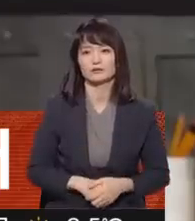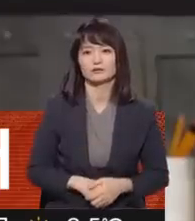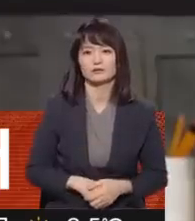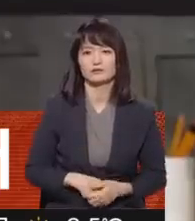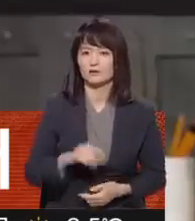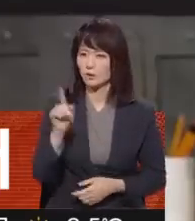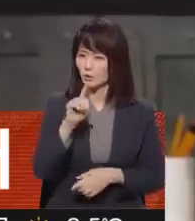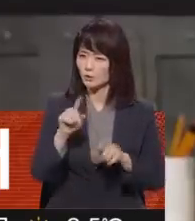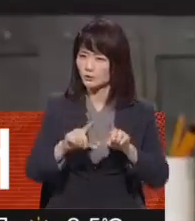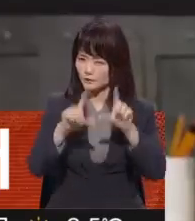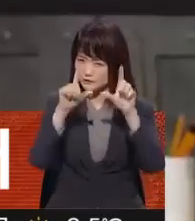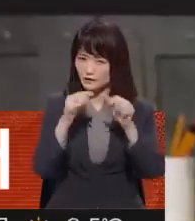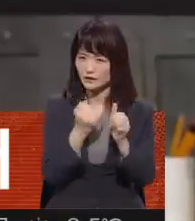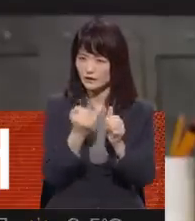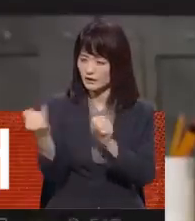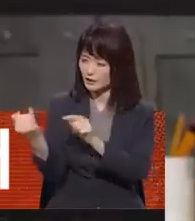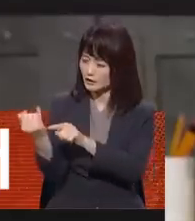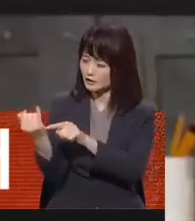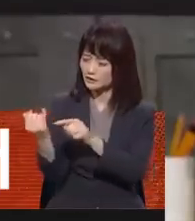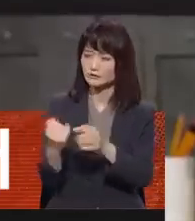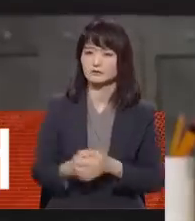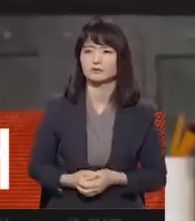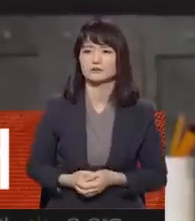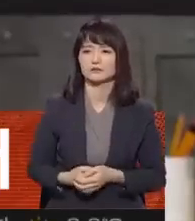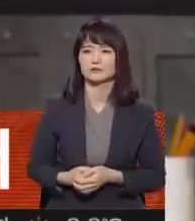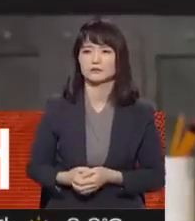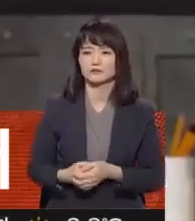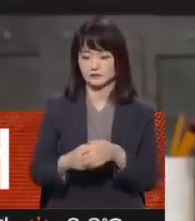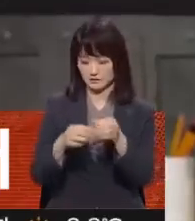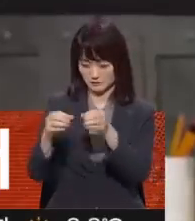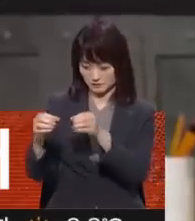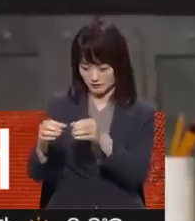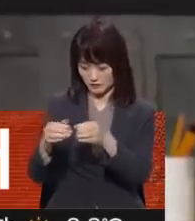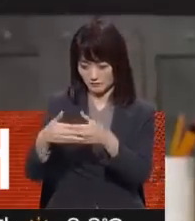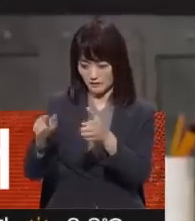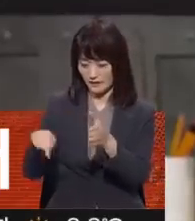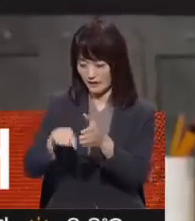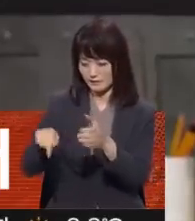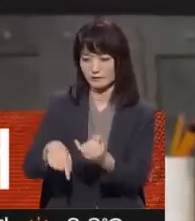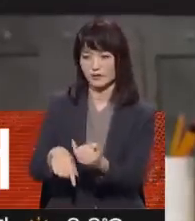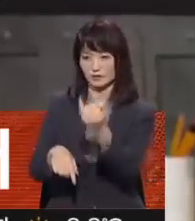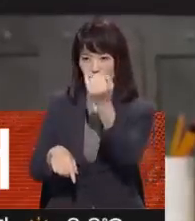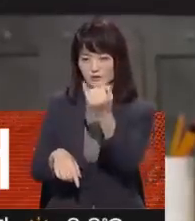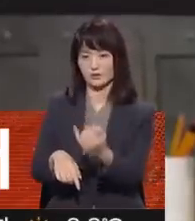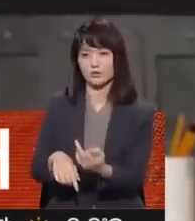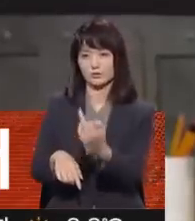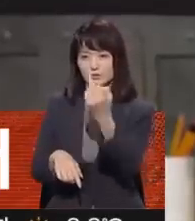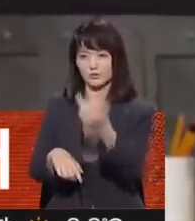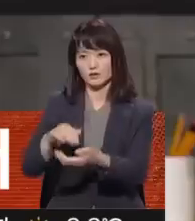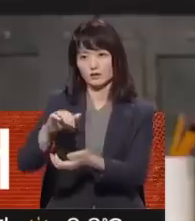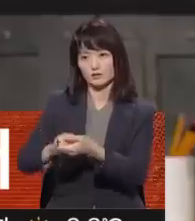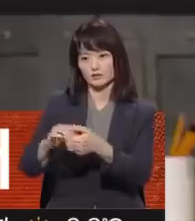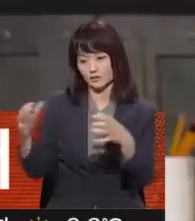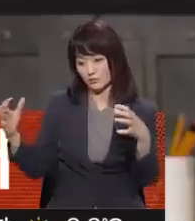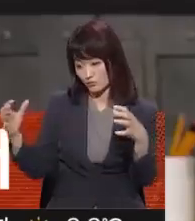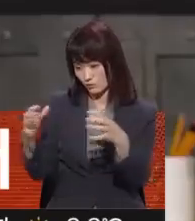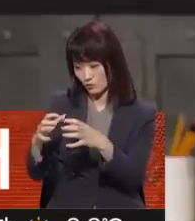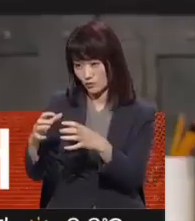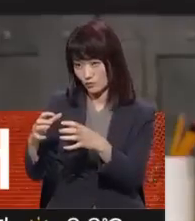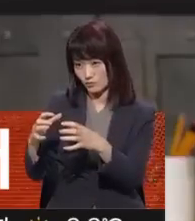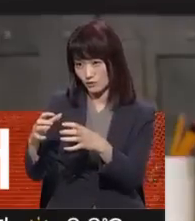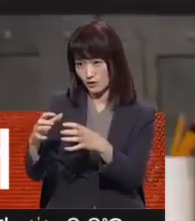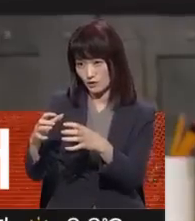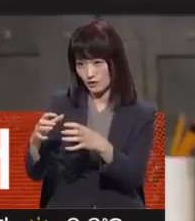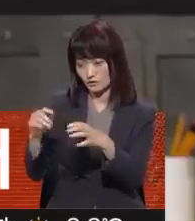언제부터인가 아내가 채팅방에 있는 언니 오빠들하고 정기임을 한다고 나가는 일이